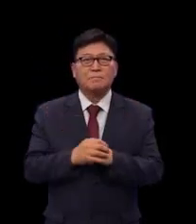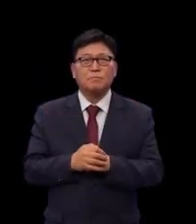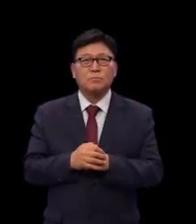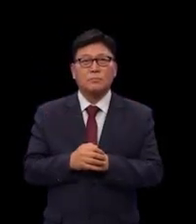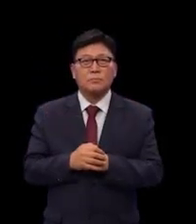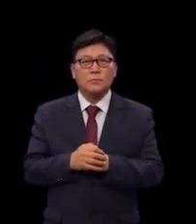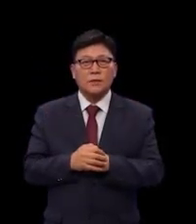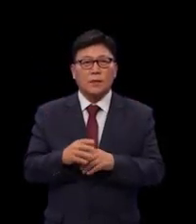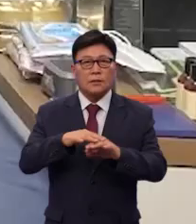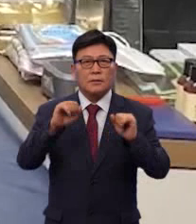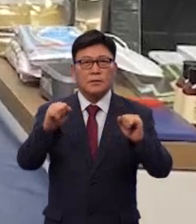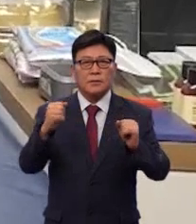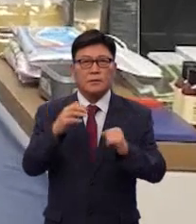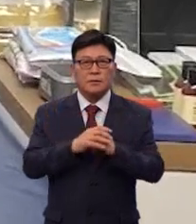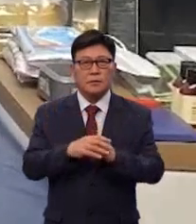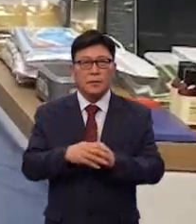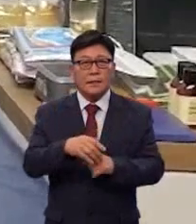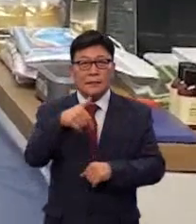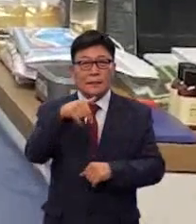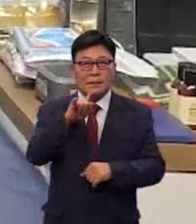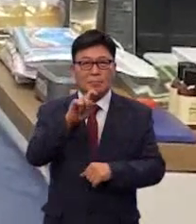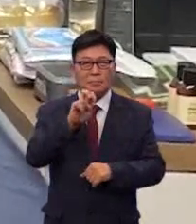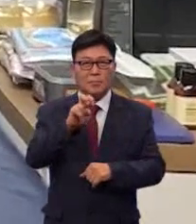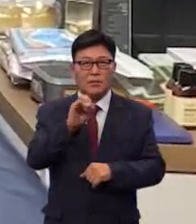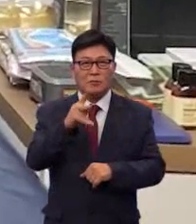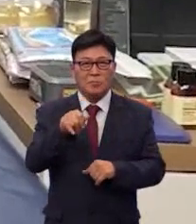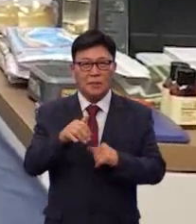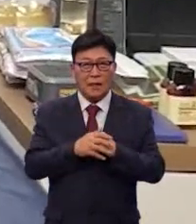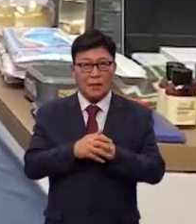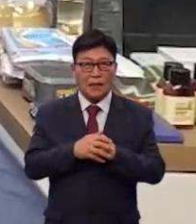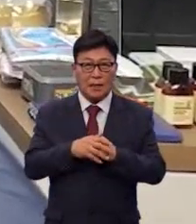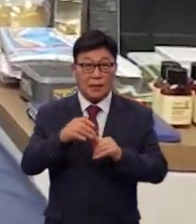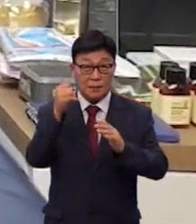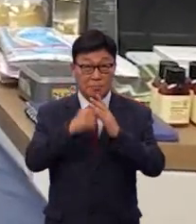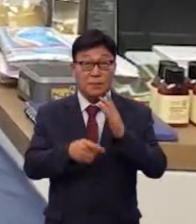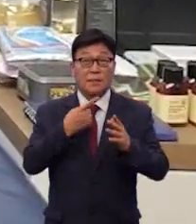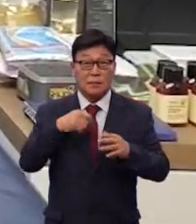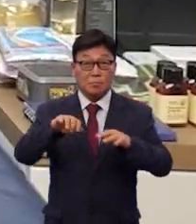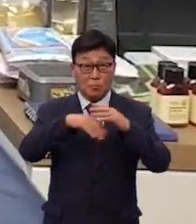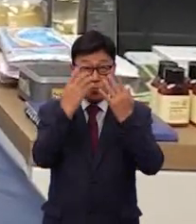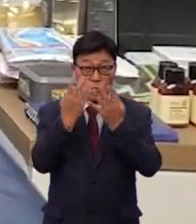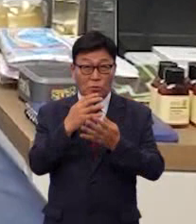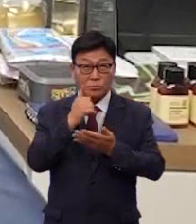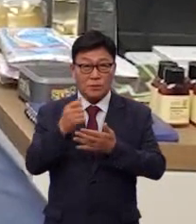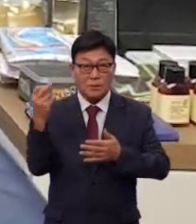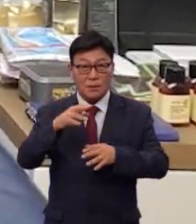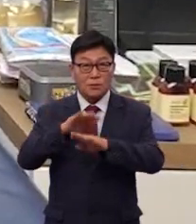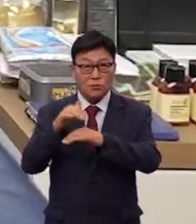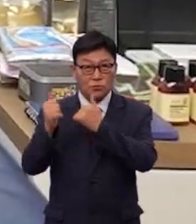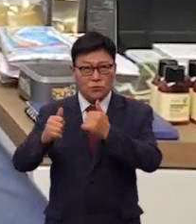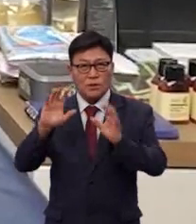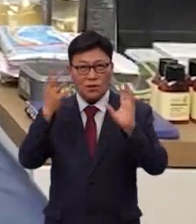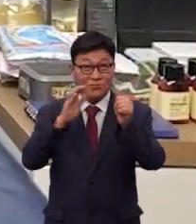실패박람회 화이팅! 안녕하세요. 개그맨 김영. 나 실패를 경험한